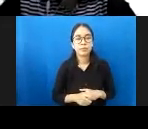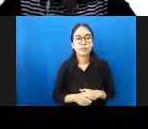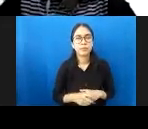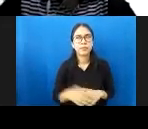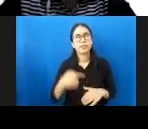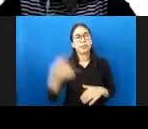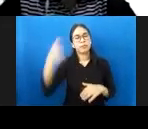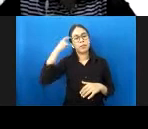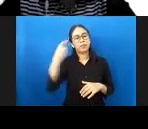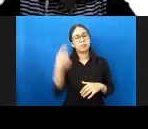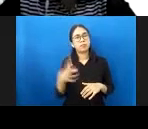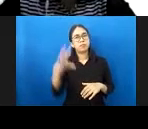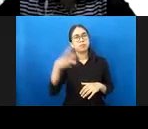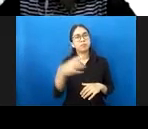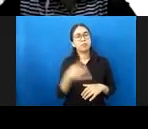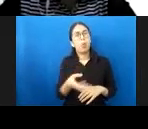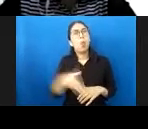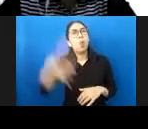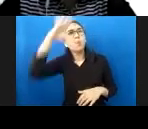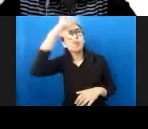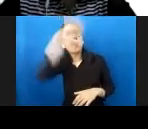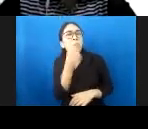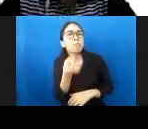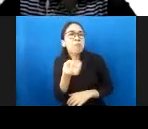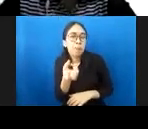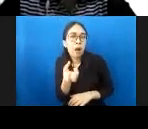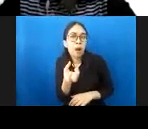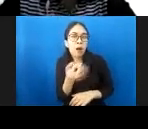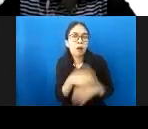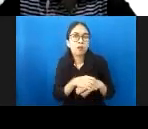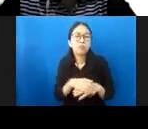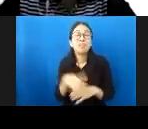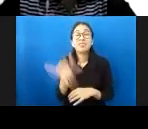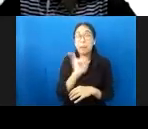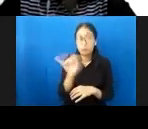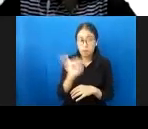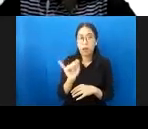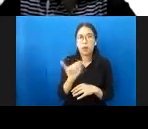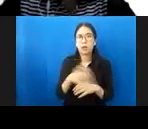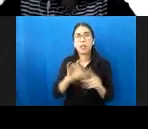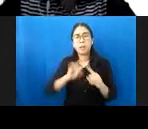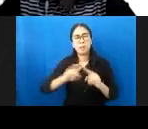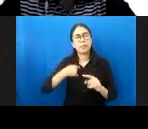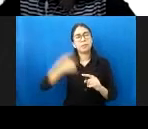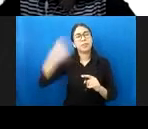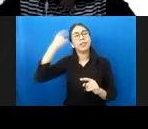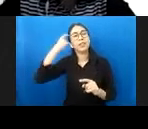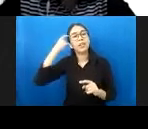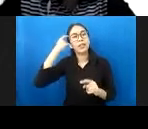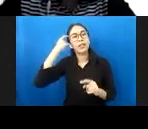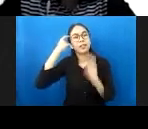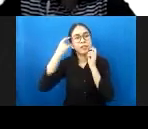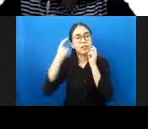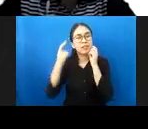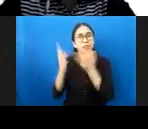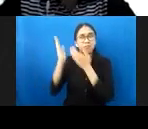mudah dimengerti oleh rekan-rekan saya, ya. Hampir sama, hanya saja saya rasa ini lebih ringkas